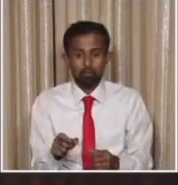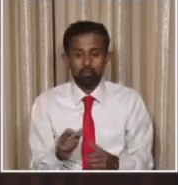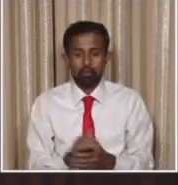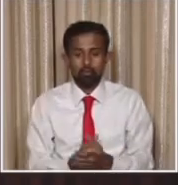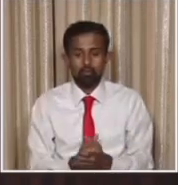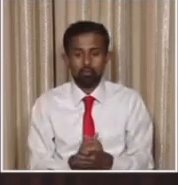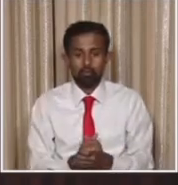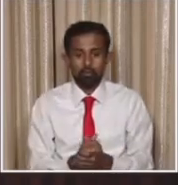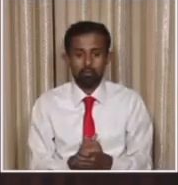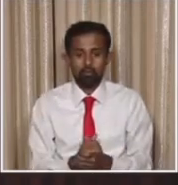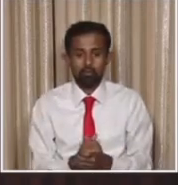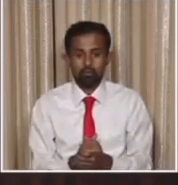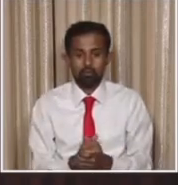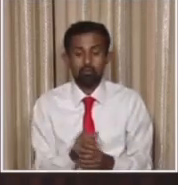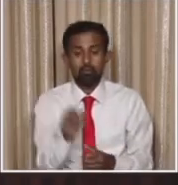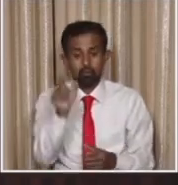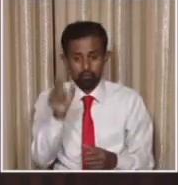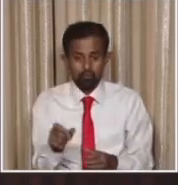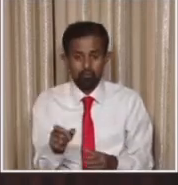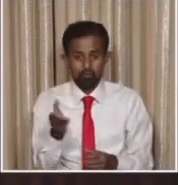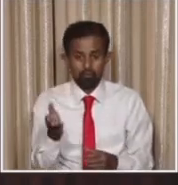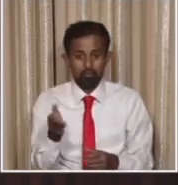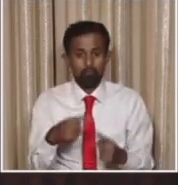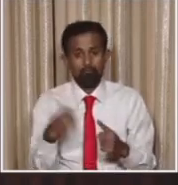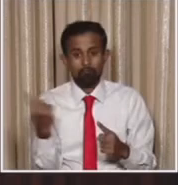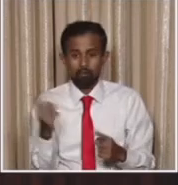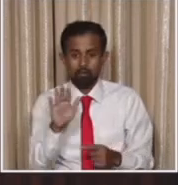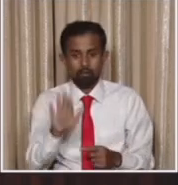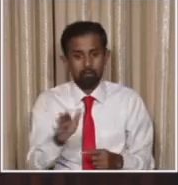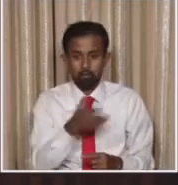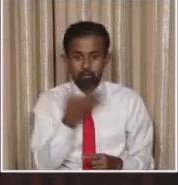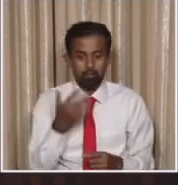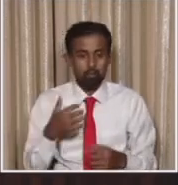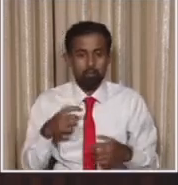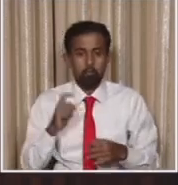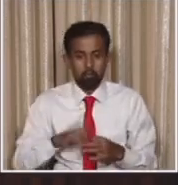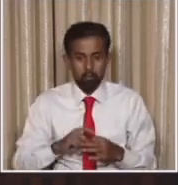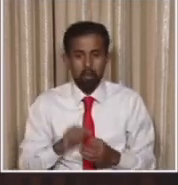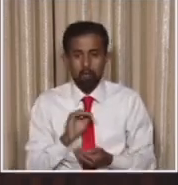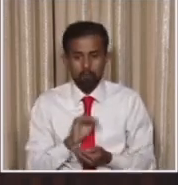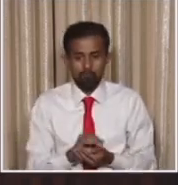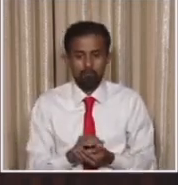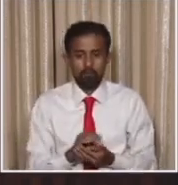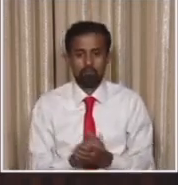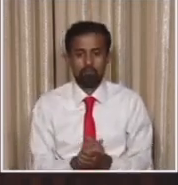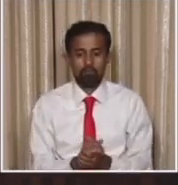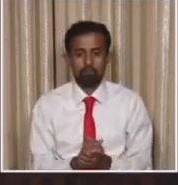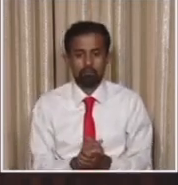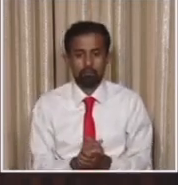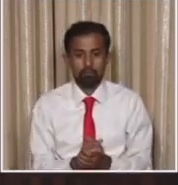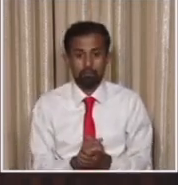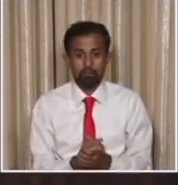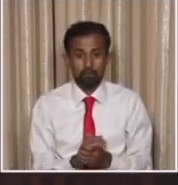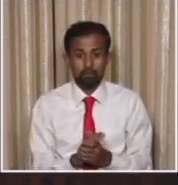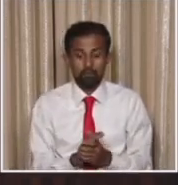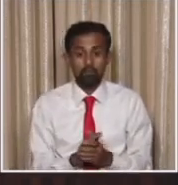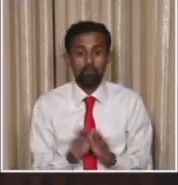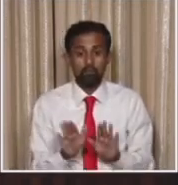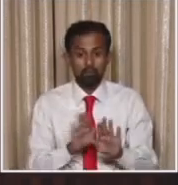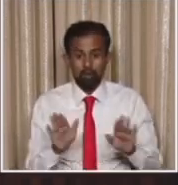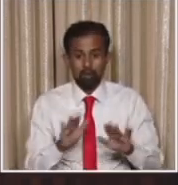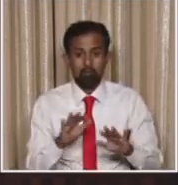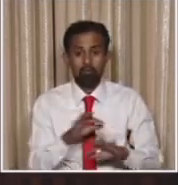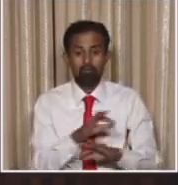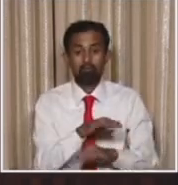කරපු අය කියලා නැහැ. ඒක ඔබතුමිය උතන ඉඳත් පුළුවන් වෙන කෙනෙක් ඉඳත් පුළුවන්. මේකේ ප්‍රශ්නයක් තියෙනවා. ඊළඟට මේ කලමනාකරන කලාප